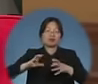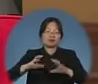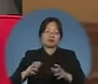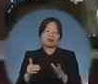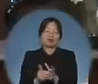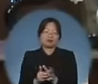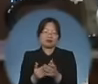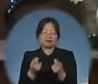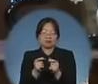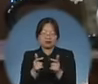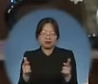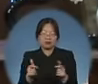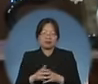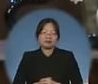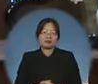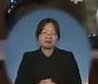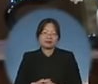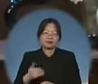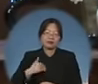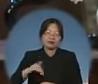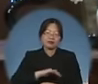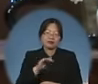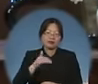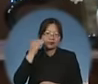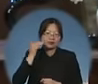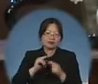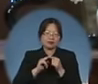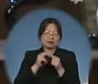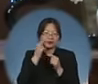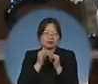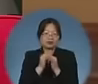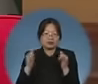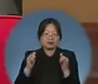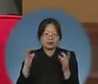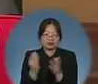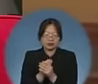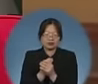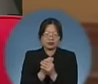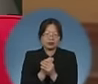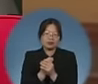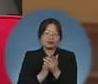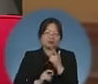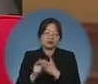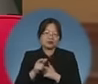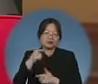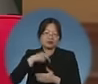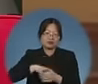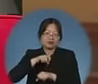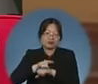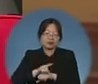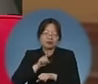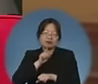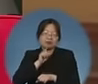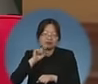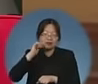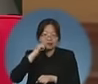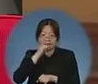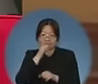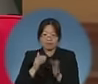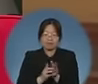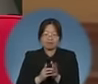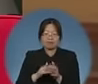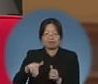국가들이에요. 이런 것들은 우리가 뭐 한국과 일본 사람들이 총체적으로 더 내향적이다 이렇게 얘기하기는 어려운